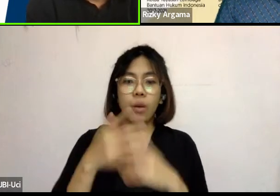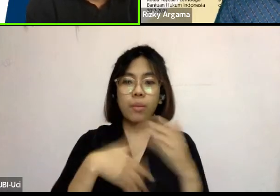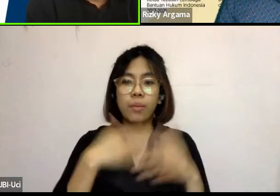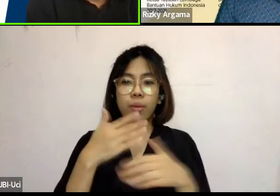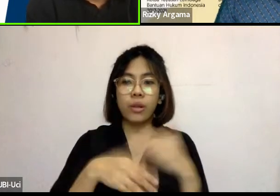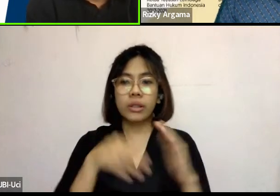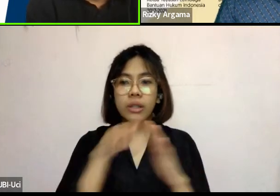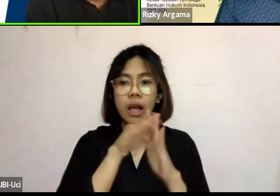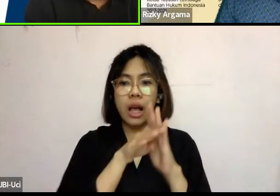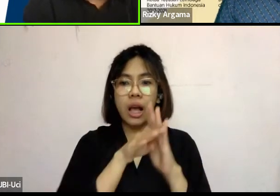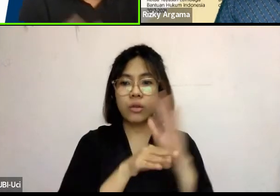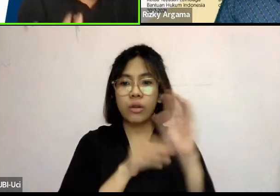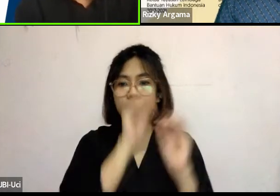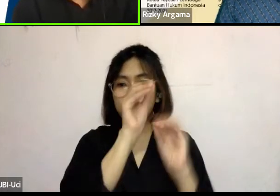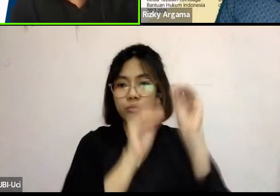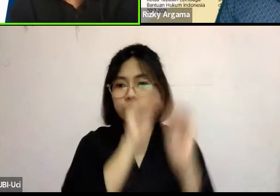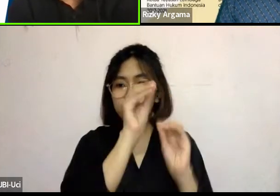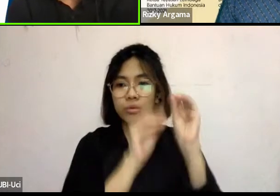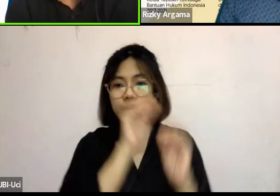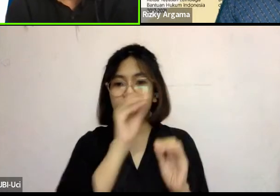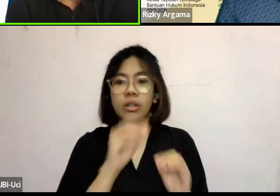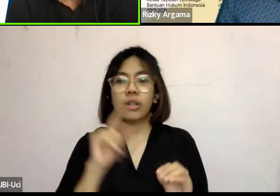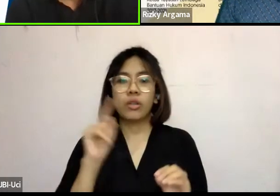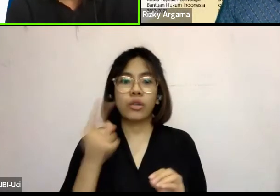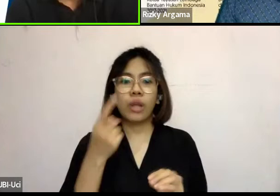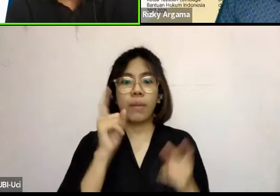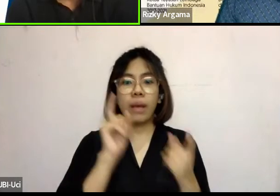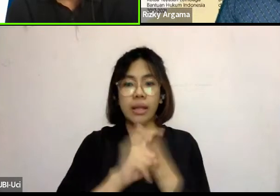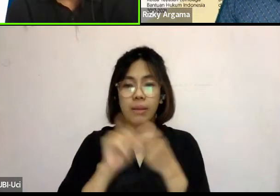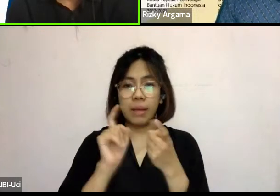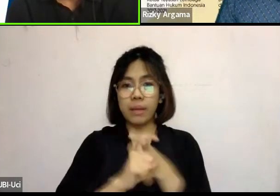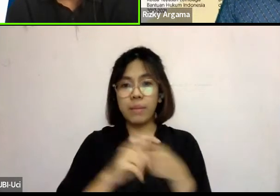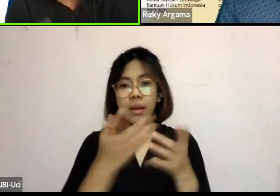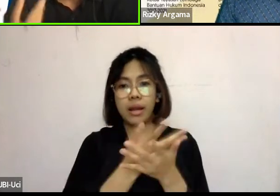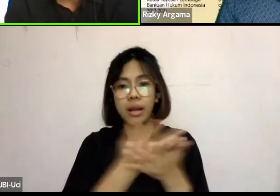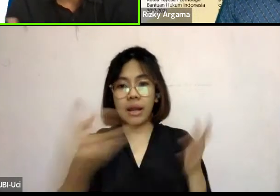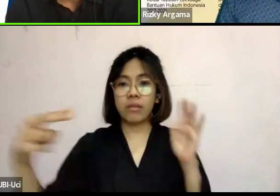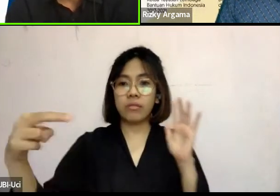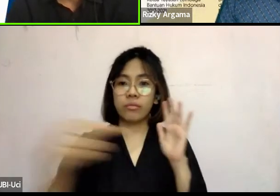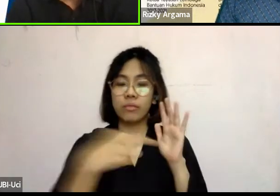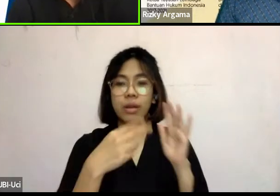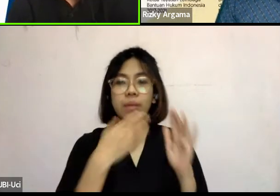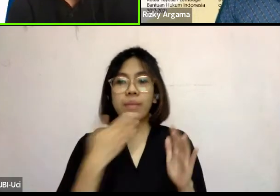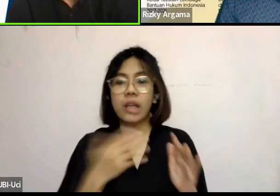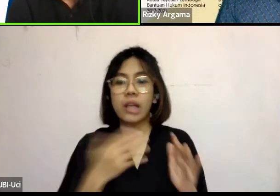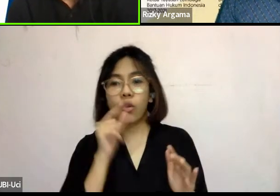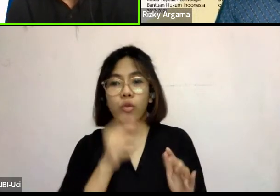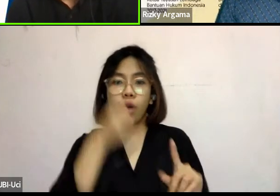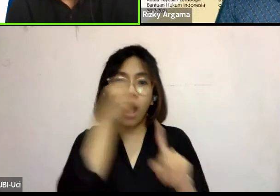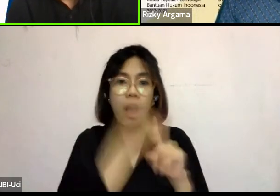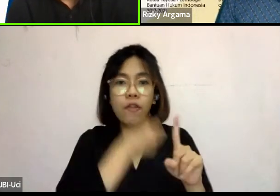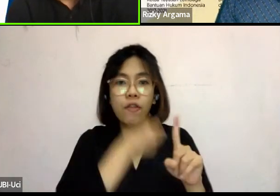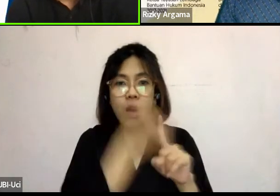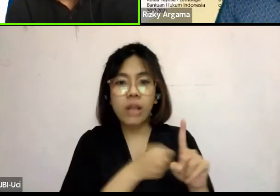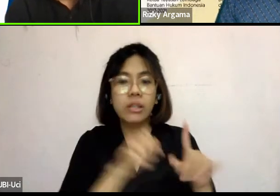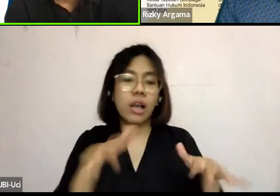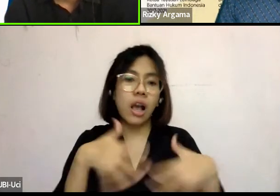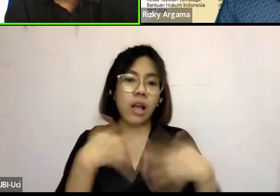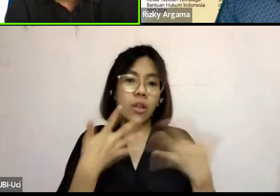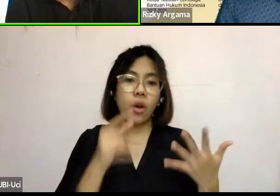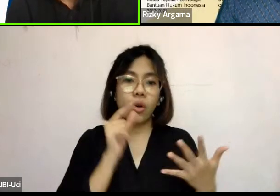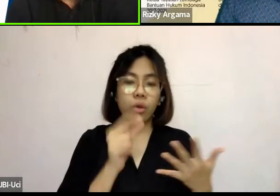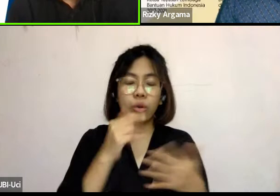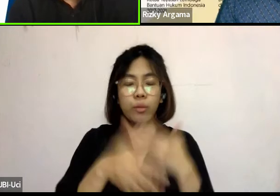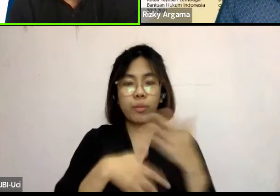seringkali kita utama teman-teman Neng juga lebih terbiasa juga untuk advokasi atuh atau terlibat dalam proses